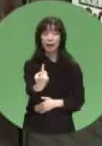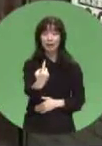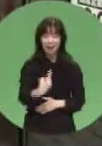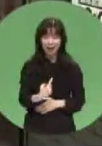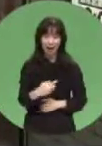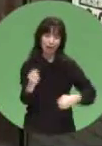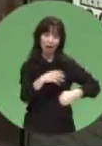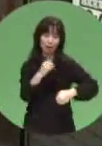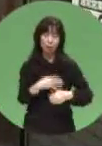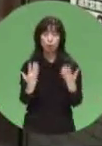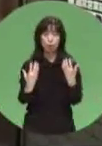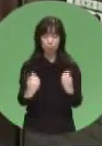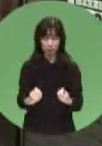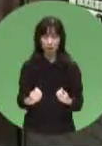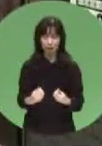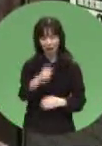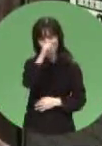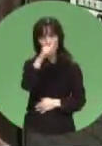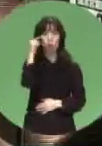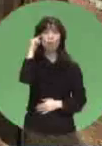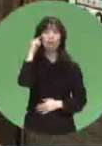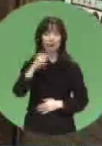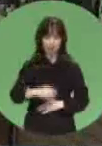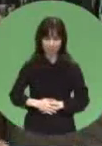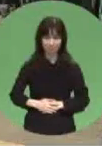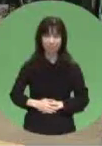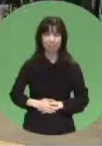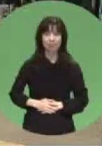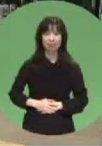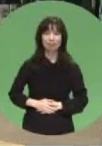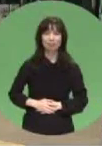い、これからも利用したいと思います。